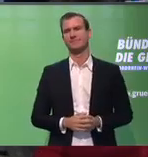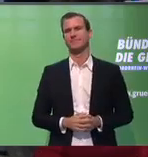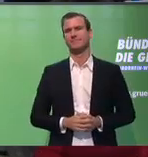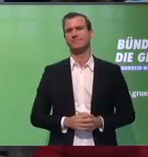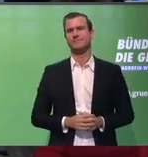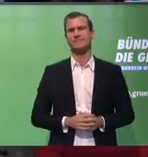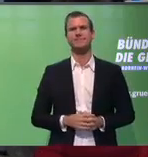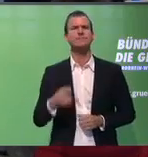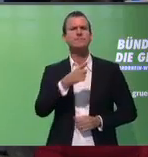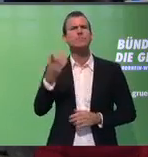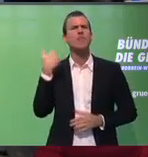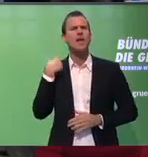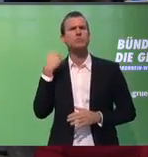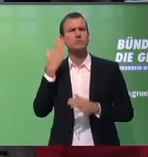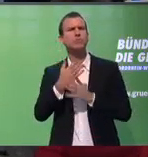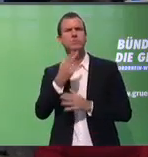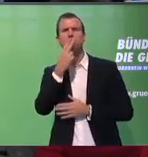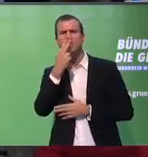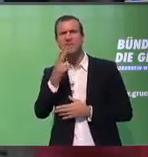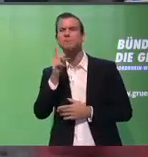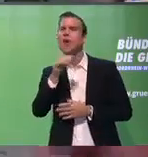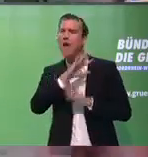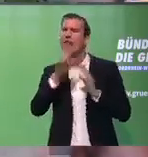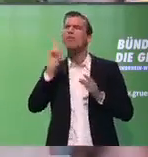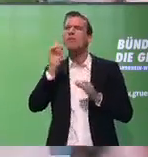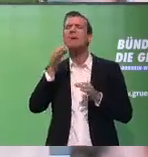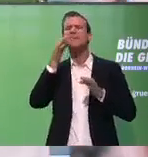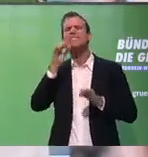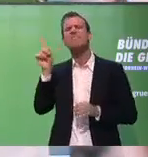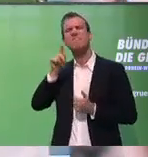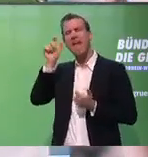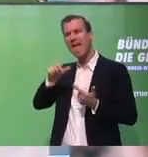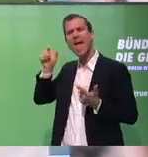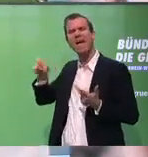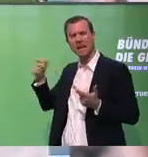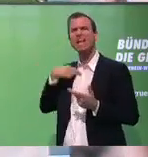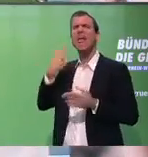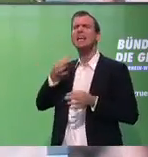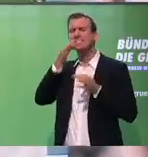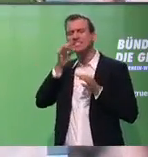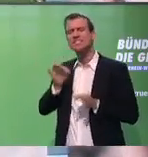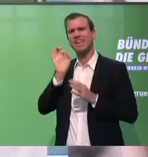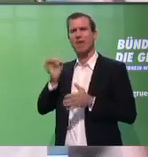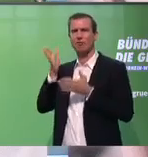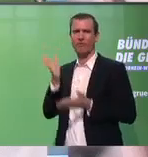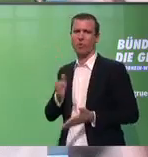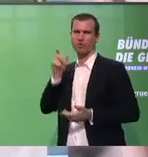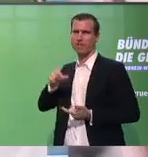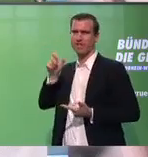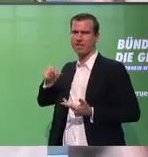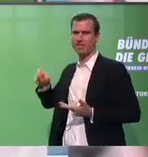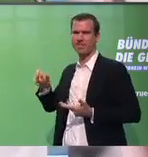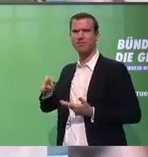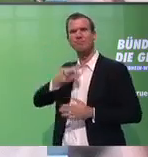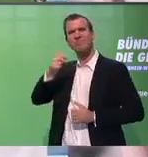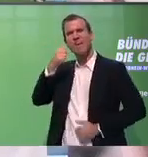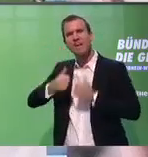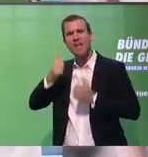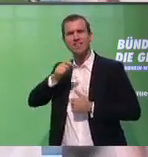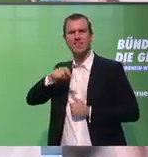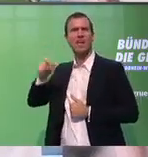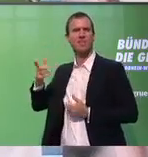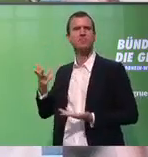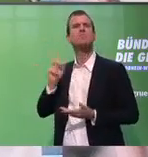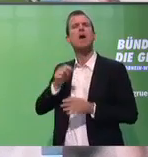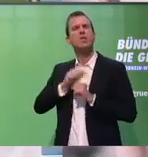Und ihr habt eben schon gesehen, wir stellen sie gleich nochmal alle einzeln und ausführlich und auch sehr persönlich vor, die Kandidaten, Kandidaten, die hier sind. Ich sage aber